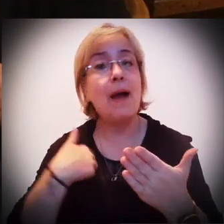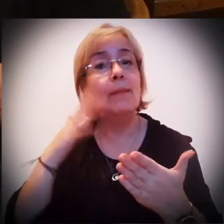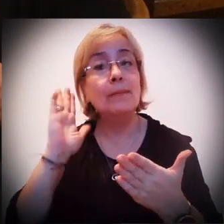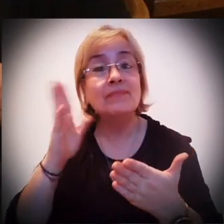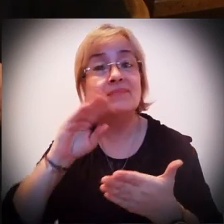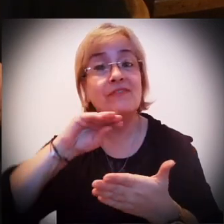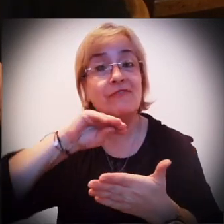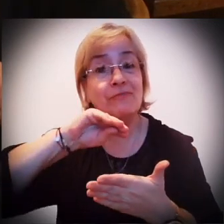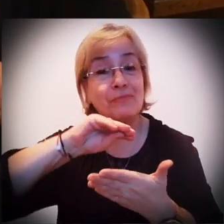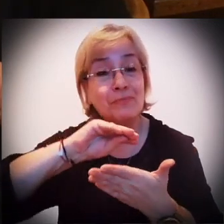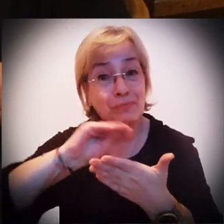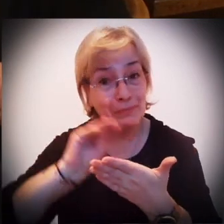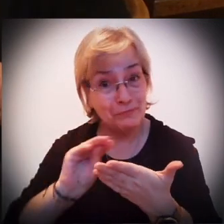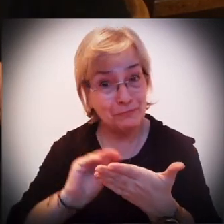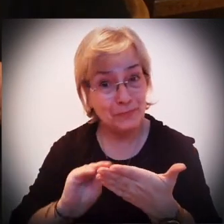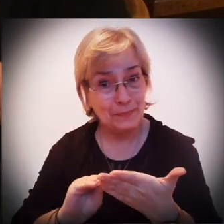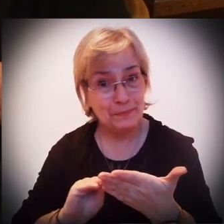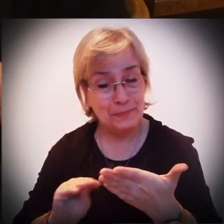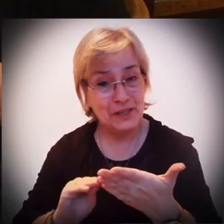wpiszę